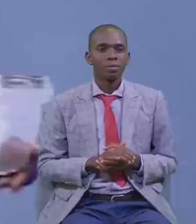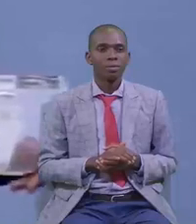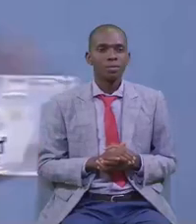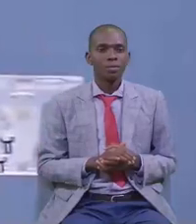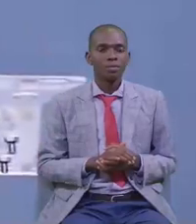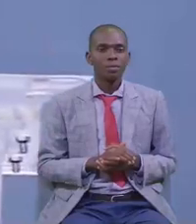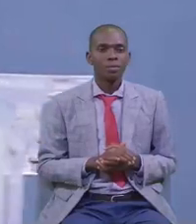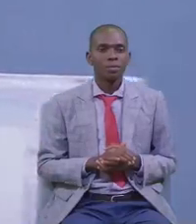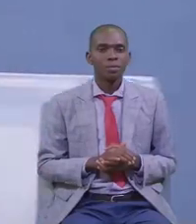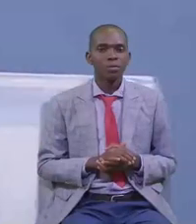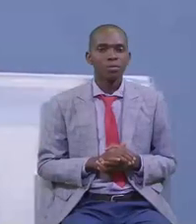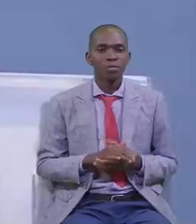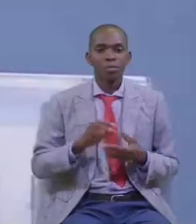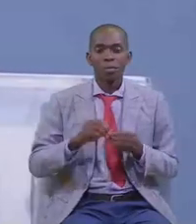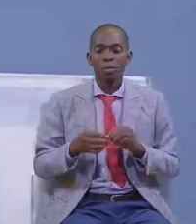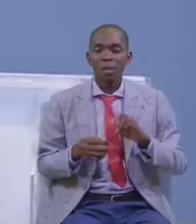Troisième élément,